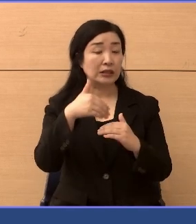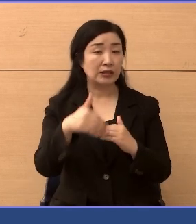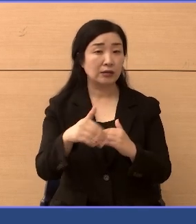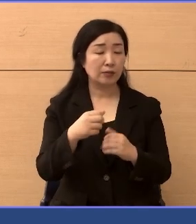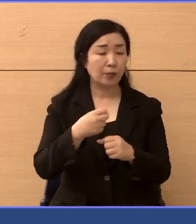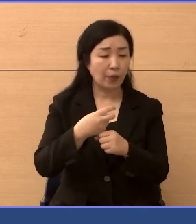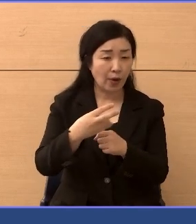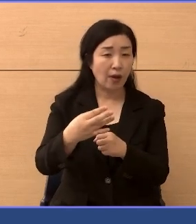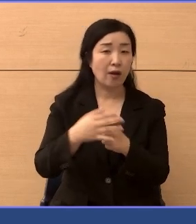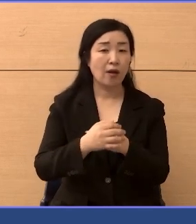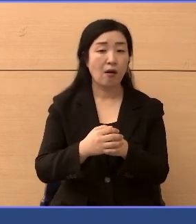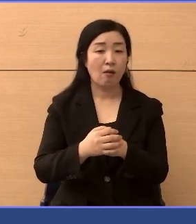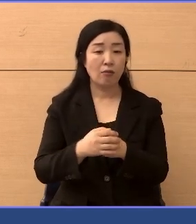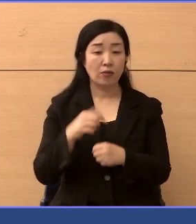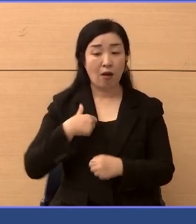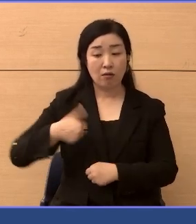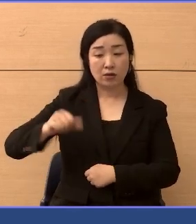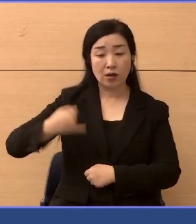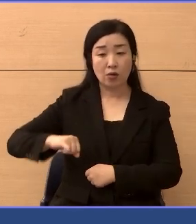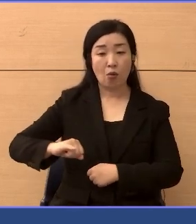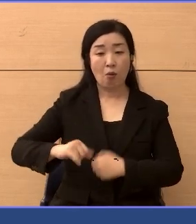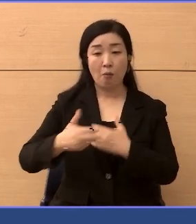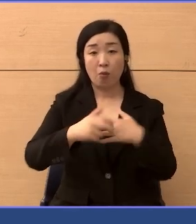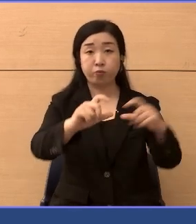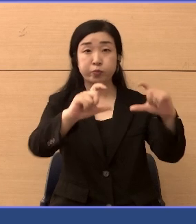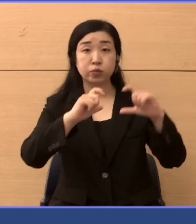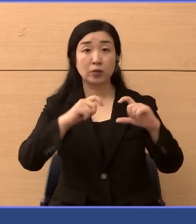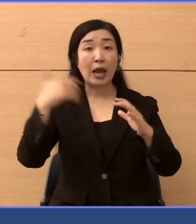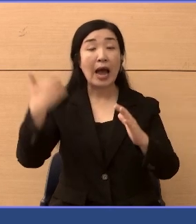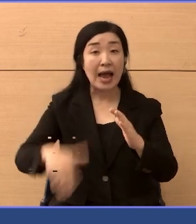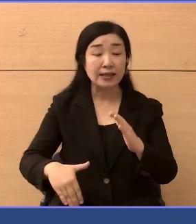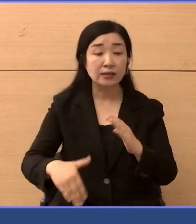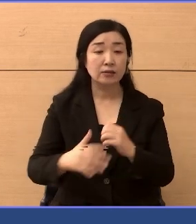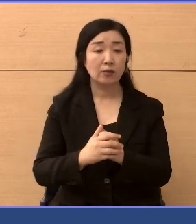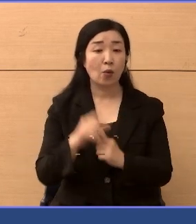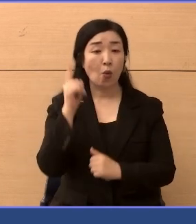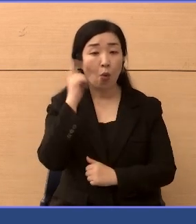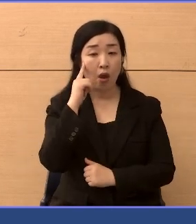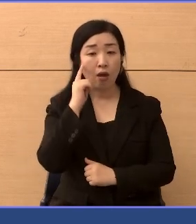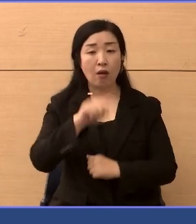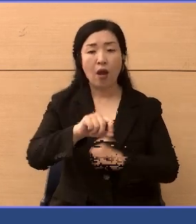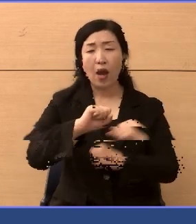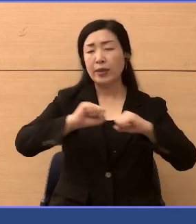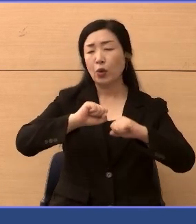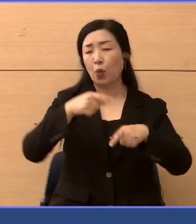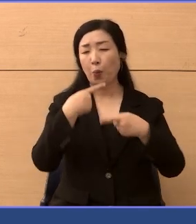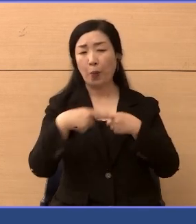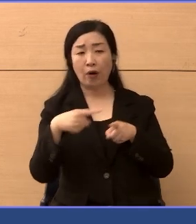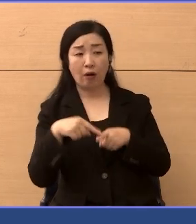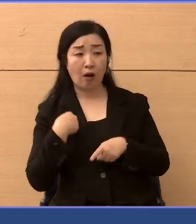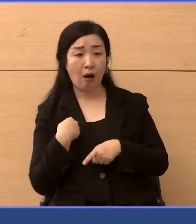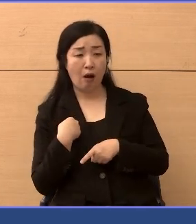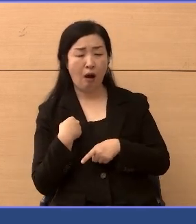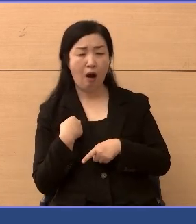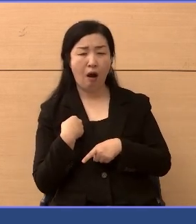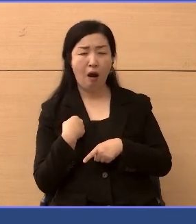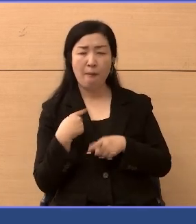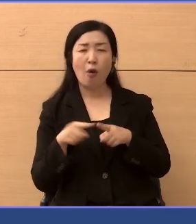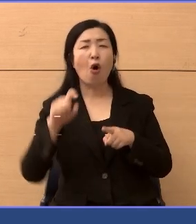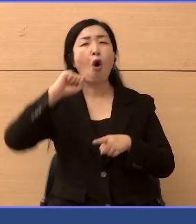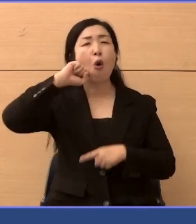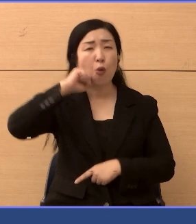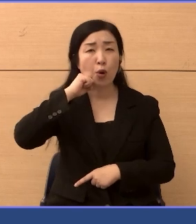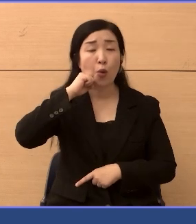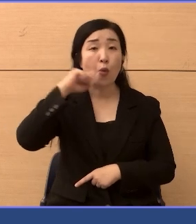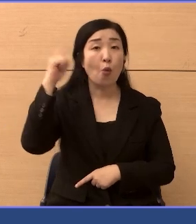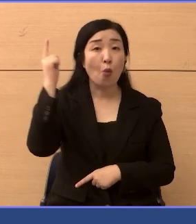child doesn't 동안 have a 자녀가 diagnosis, 만약에 but their 진단이 behavior 없을 may 때 be 이런 difficult, 아이들의 it is 행동이 easy for 굉장히 other people 어려울 to 수가 있습니다. believe